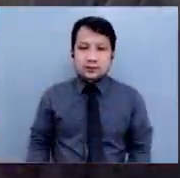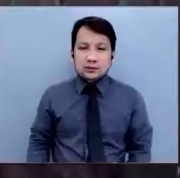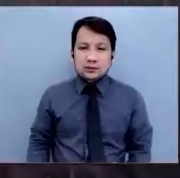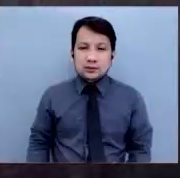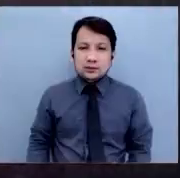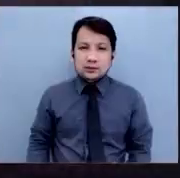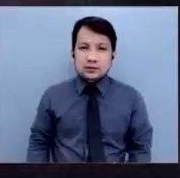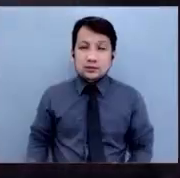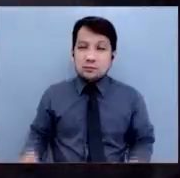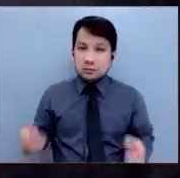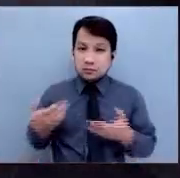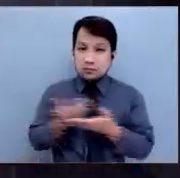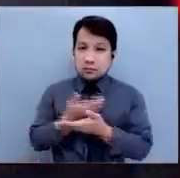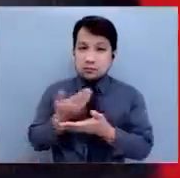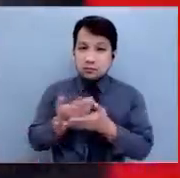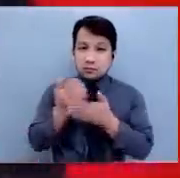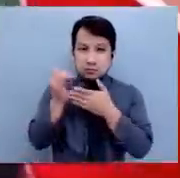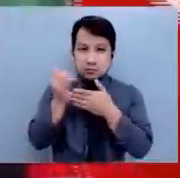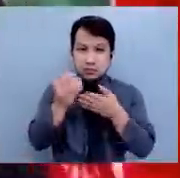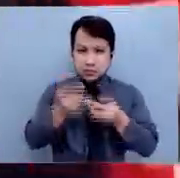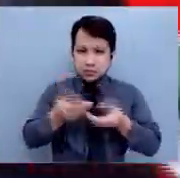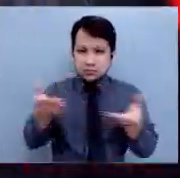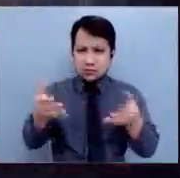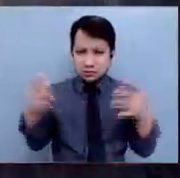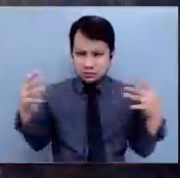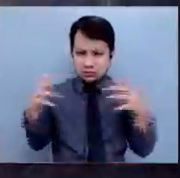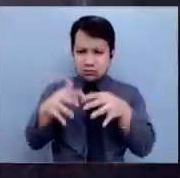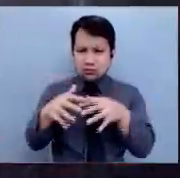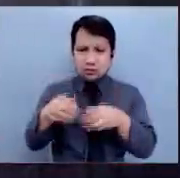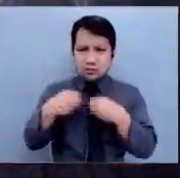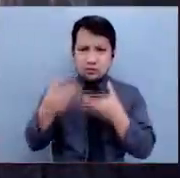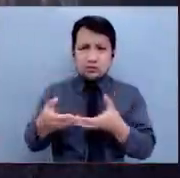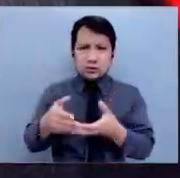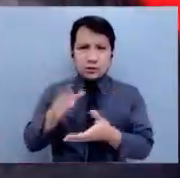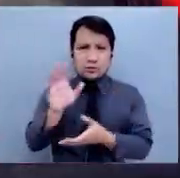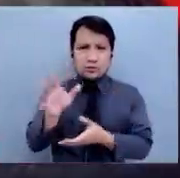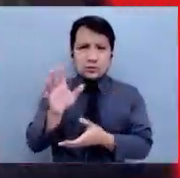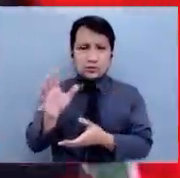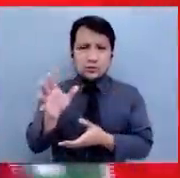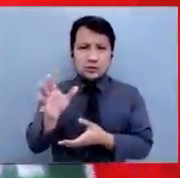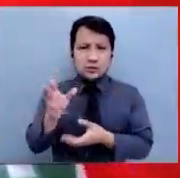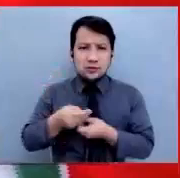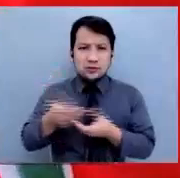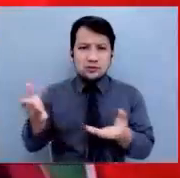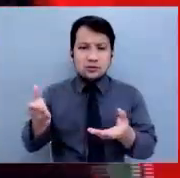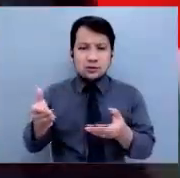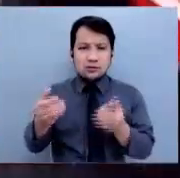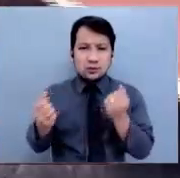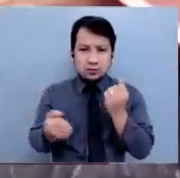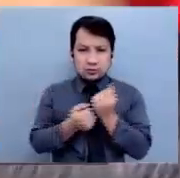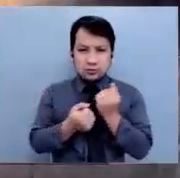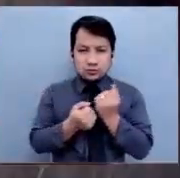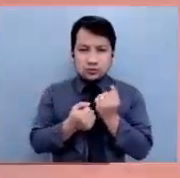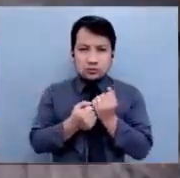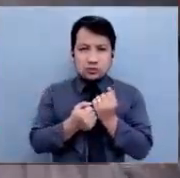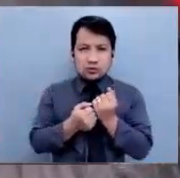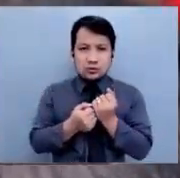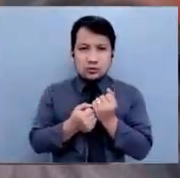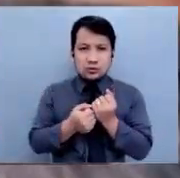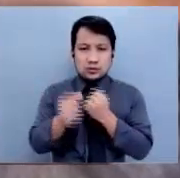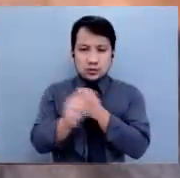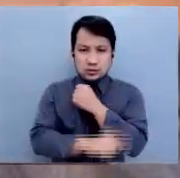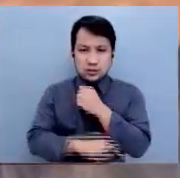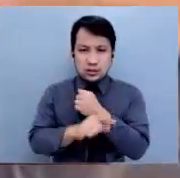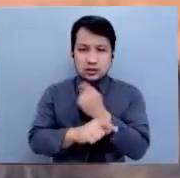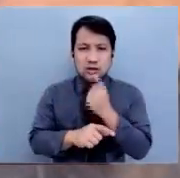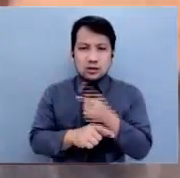Bago yan, nakuha ng nagkukumpulan para makakuha ng 50 pesos ang mga taga-suporta nila sa Tiaong Quezon, nakasakay